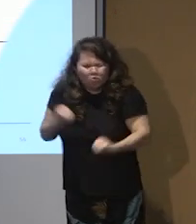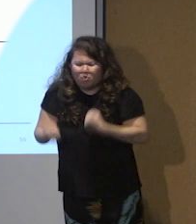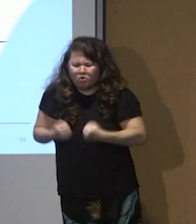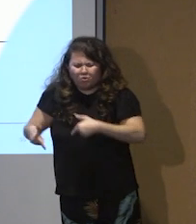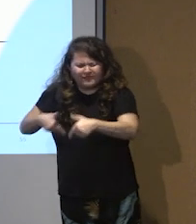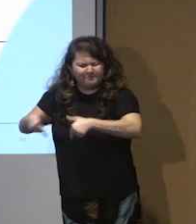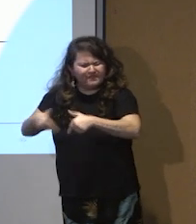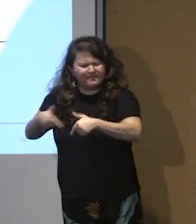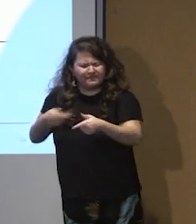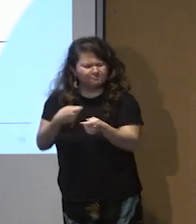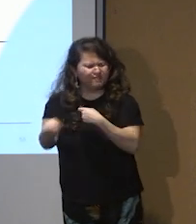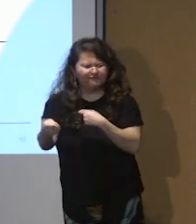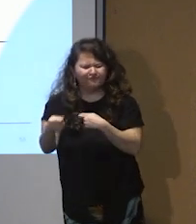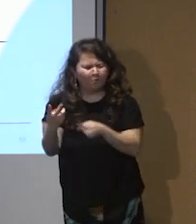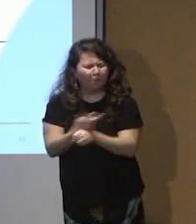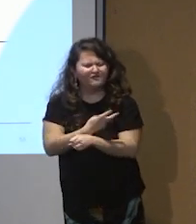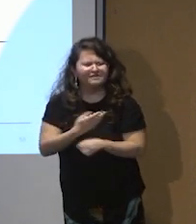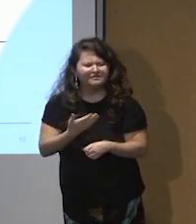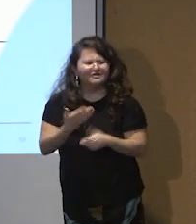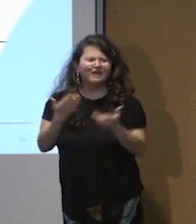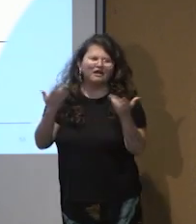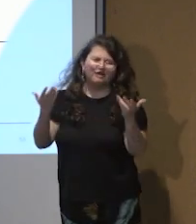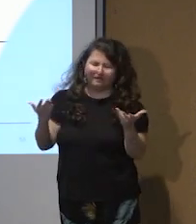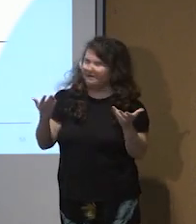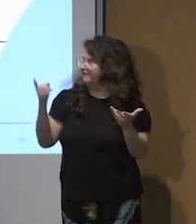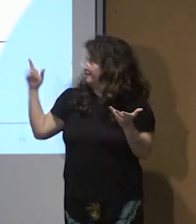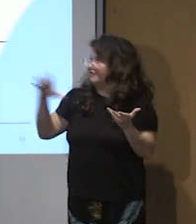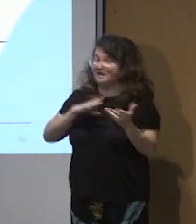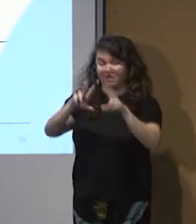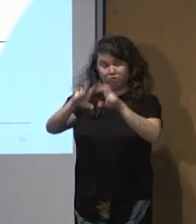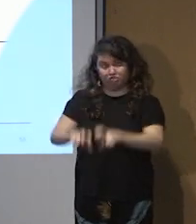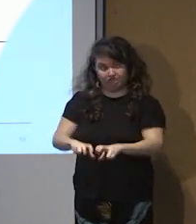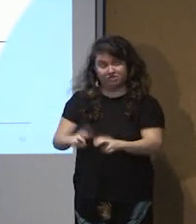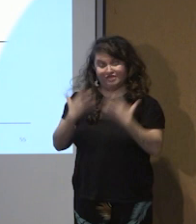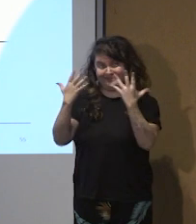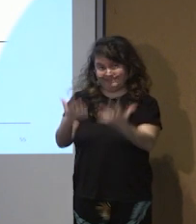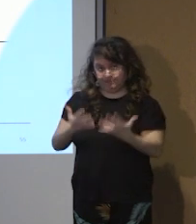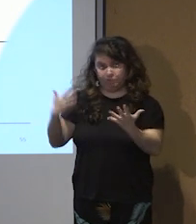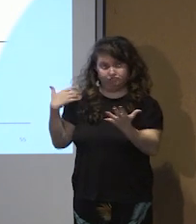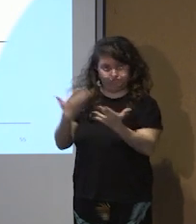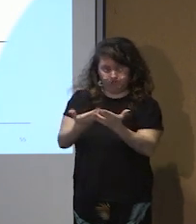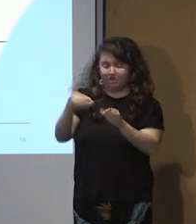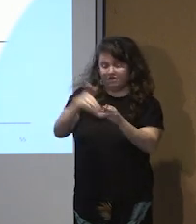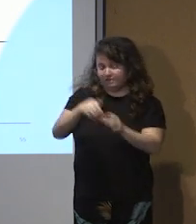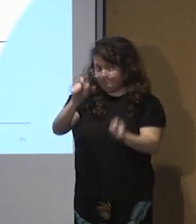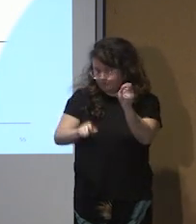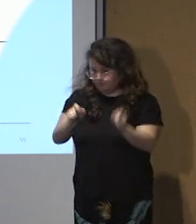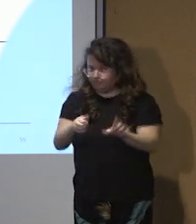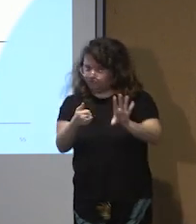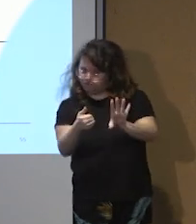été réalisée sur 10 ans. L'âge moyen des patients, c'était 63 ans, et donc ça a été réalisé auprès